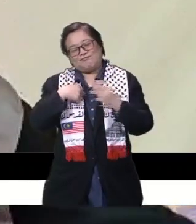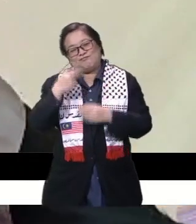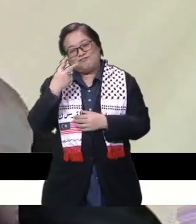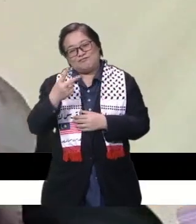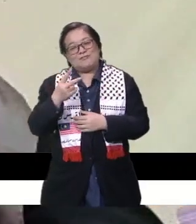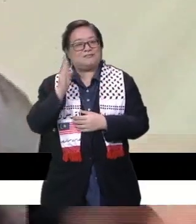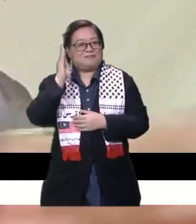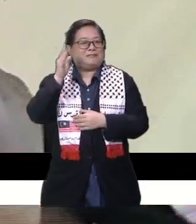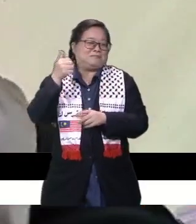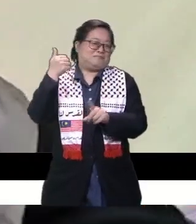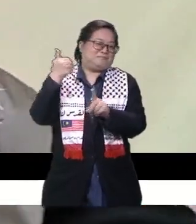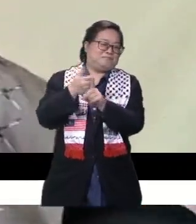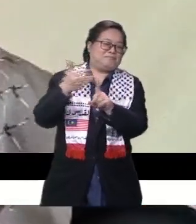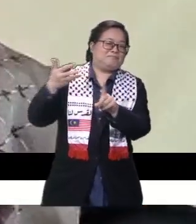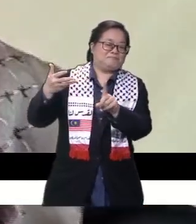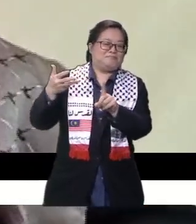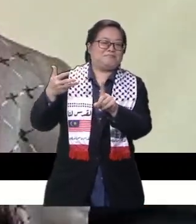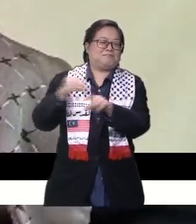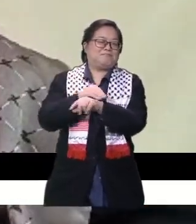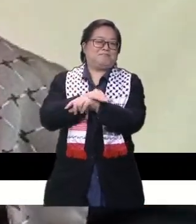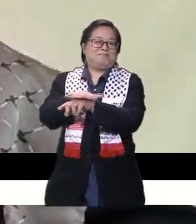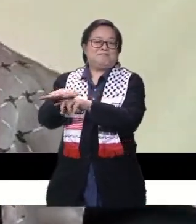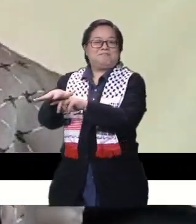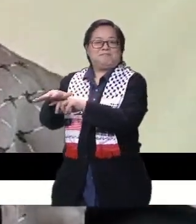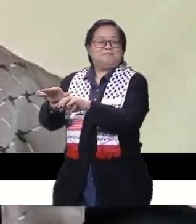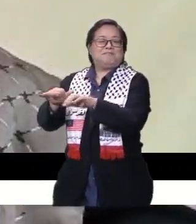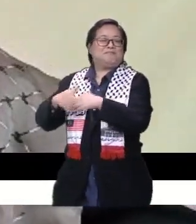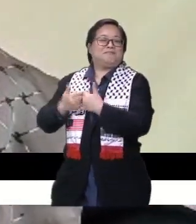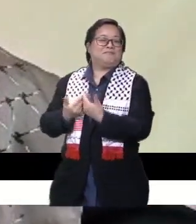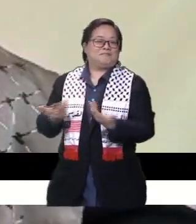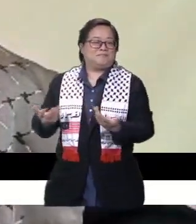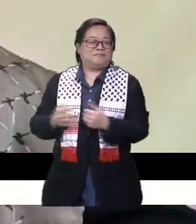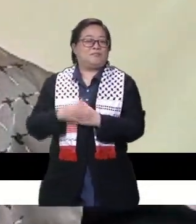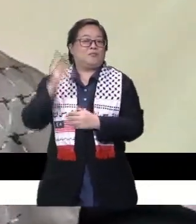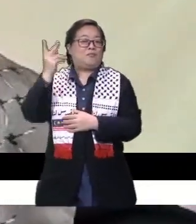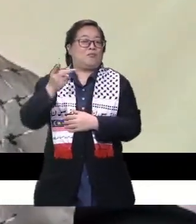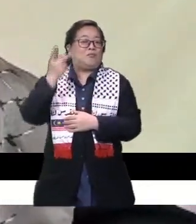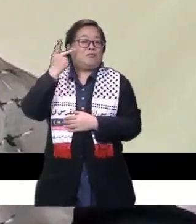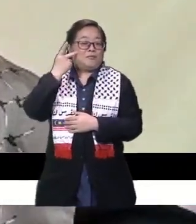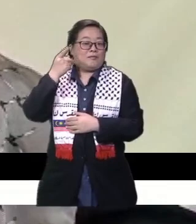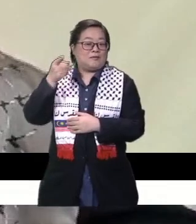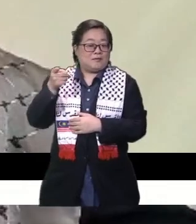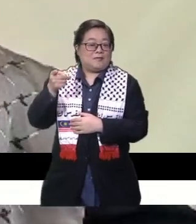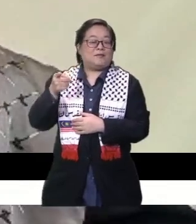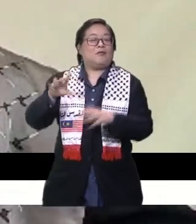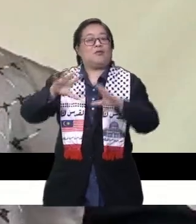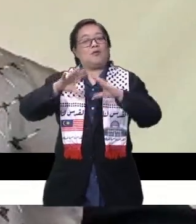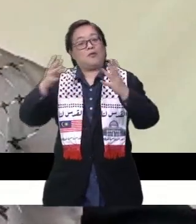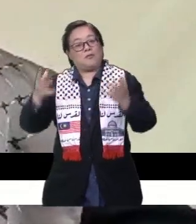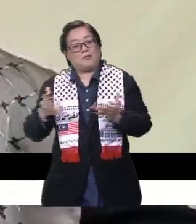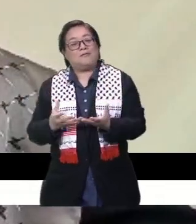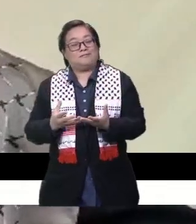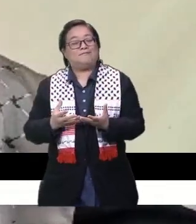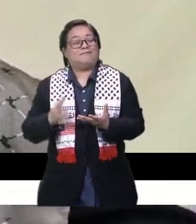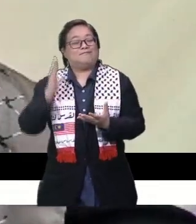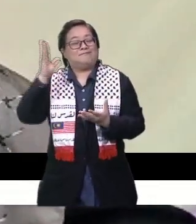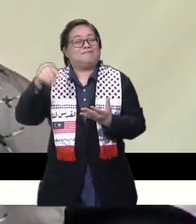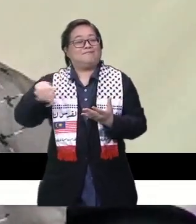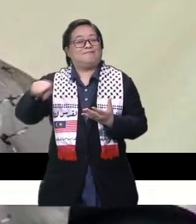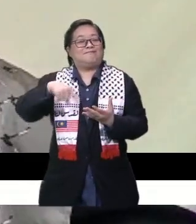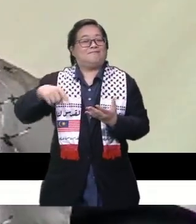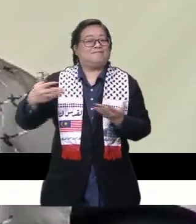boleh memberi impak besar dan mempengaruhi bagaimana politik landskap politik global ini akan